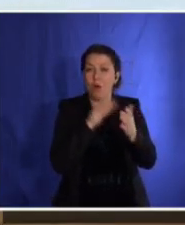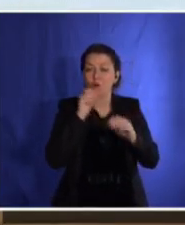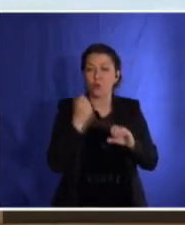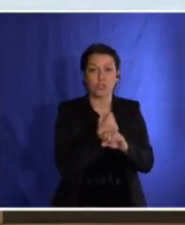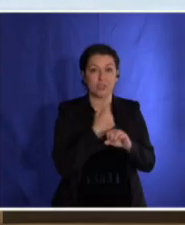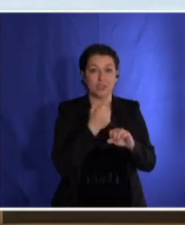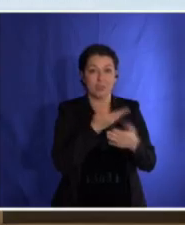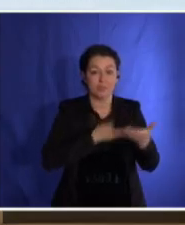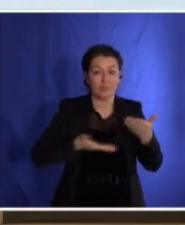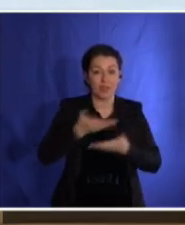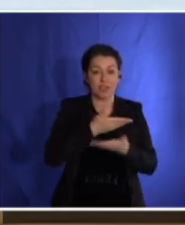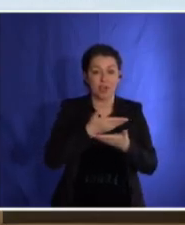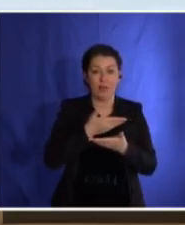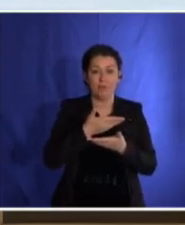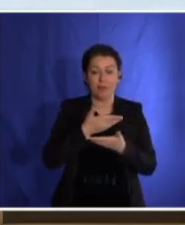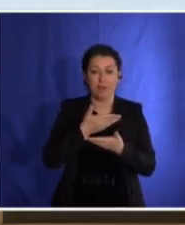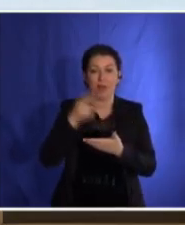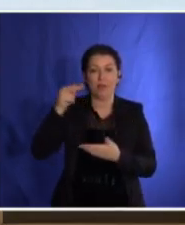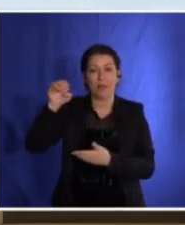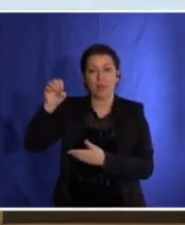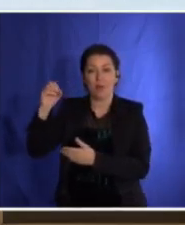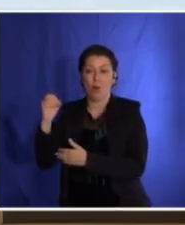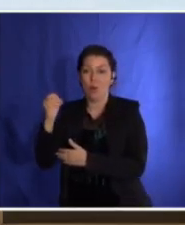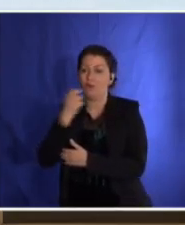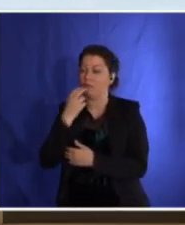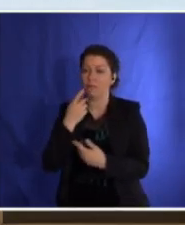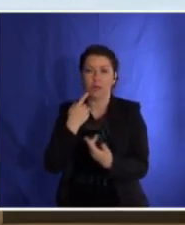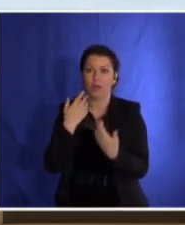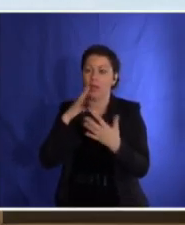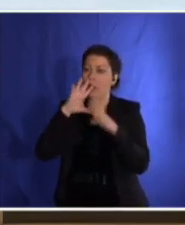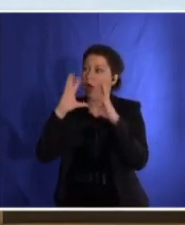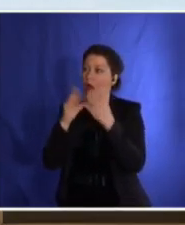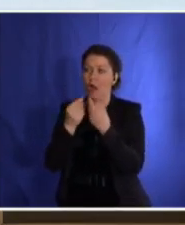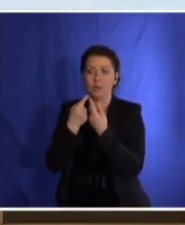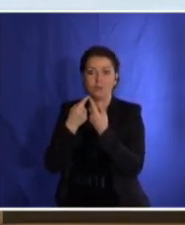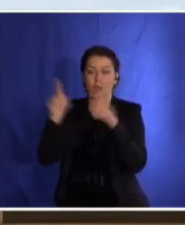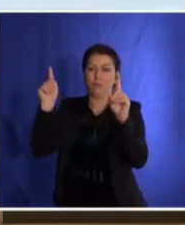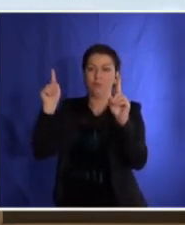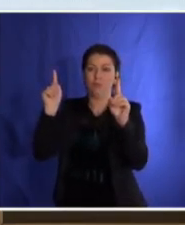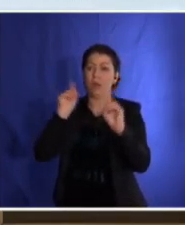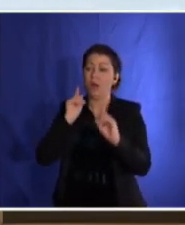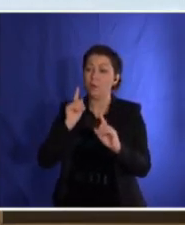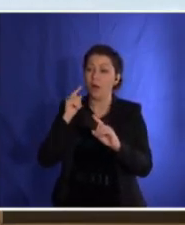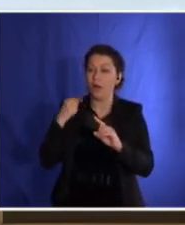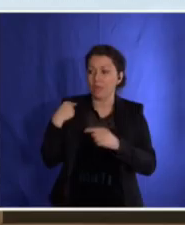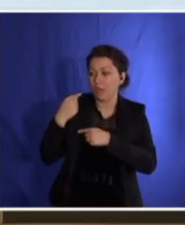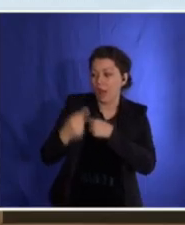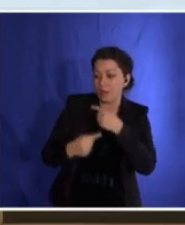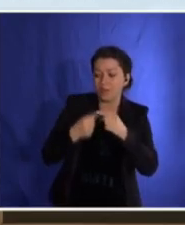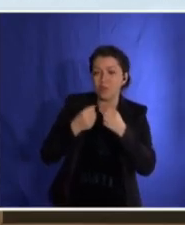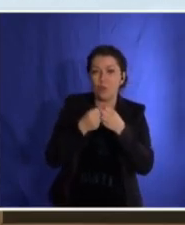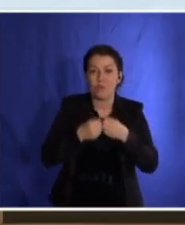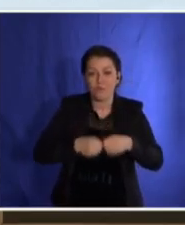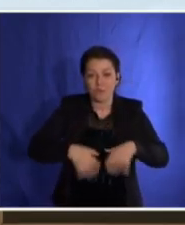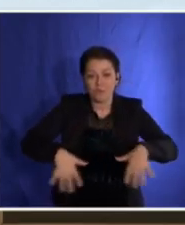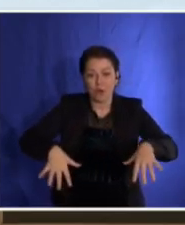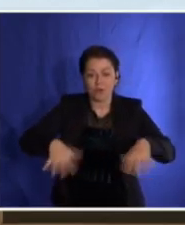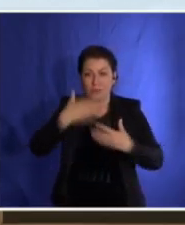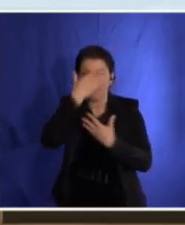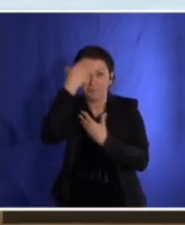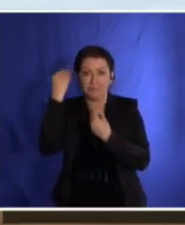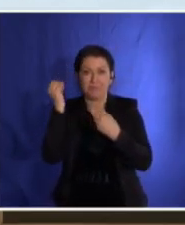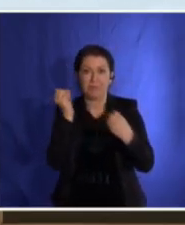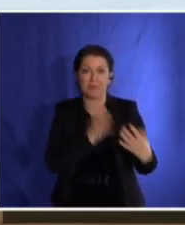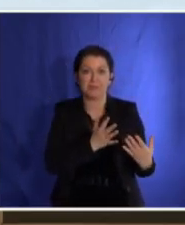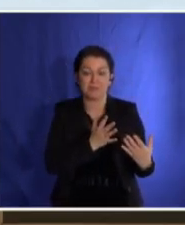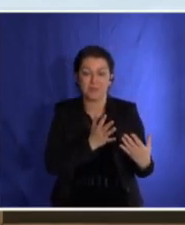Die Neos wollen alles anders machen, vergessen aber auf unsere Traditionen und Wurzeln. Die Blauen sind